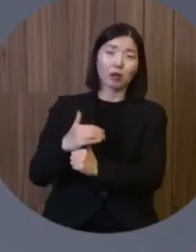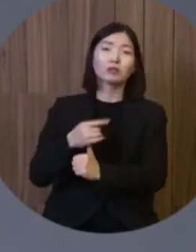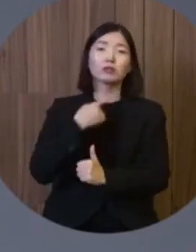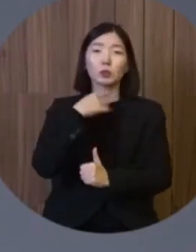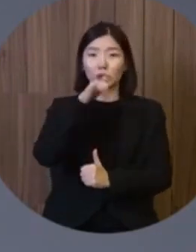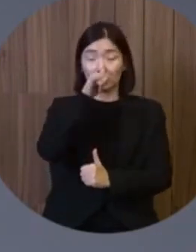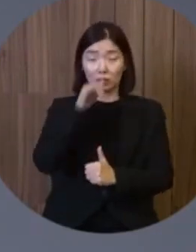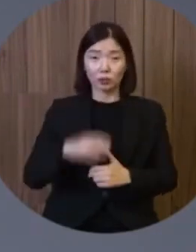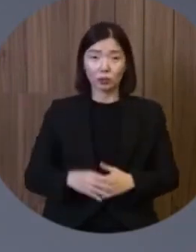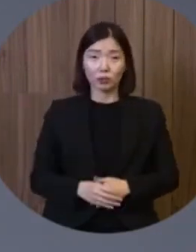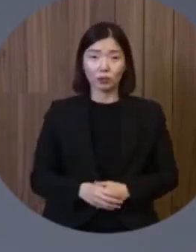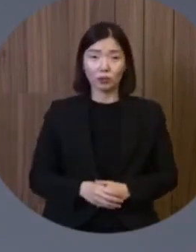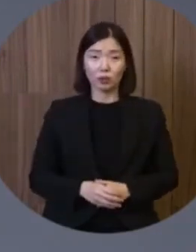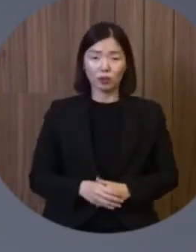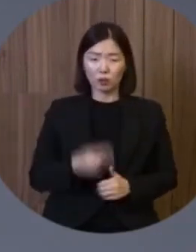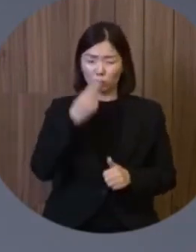받았습니다.